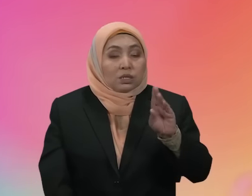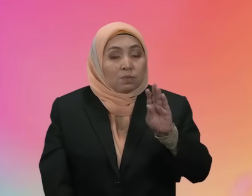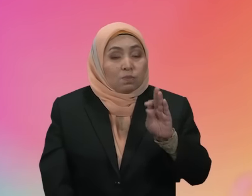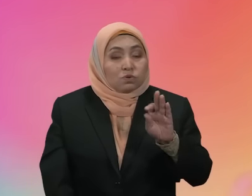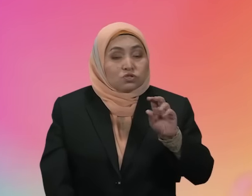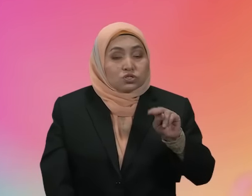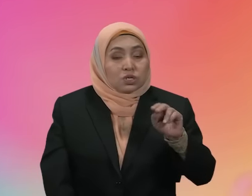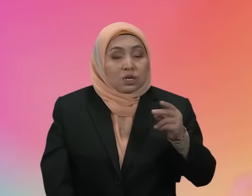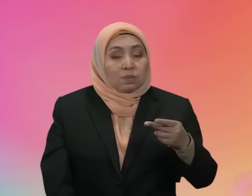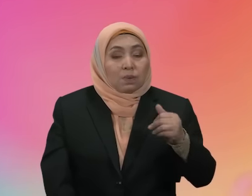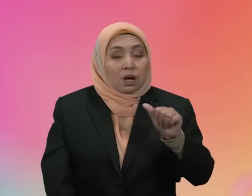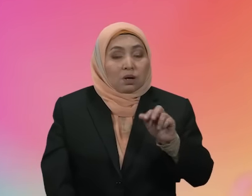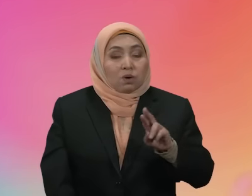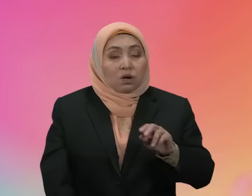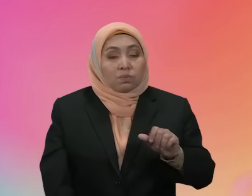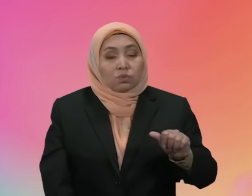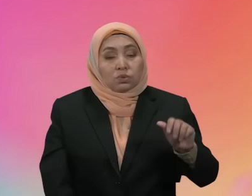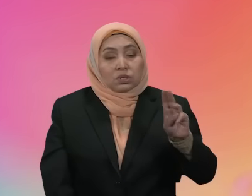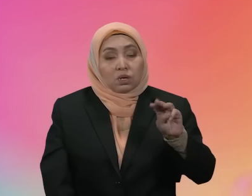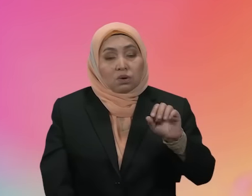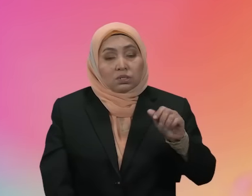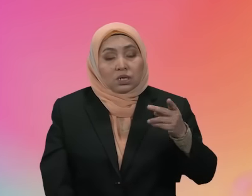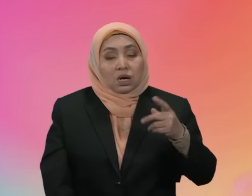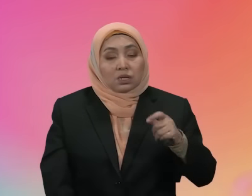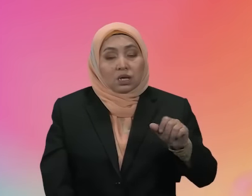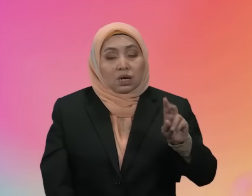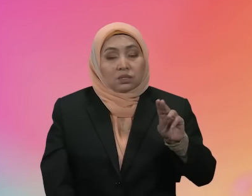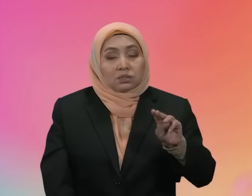وأنفسهم أعظم درجة